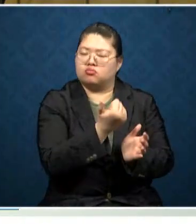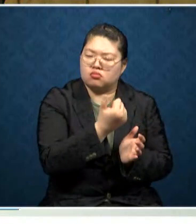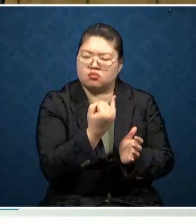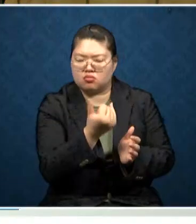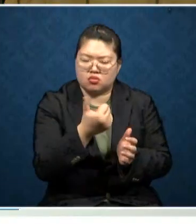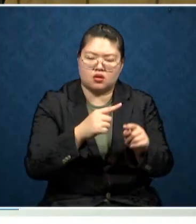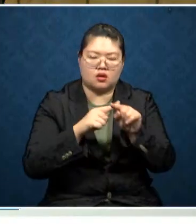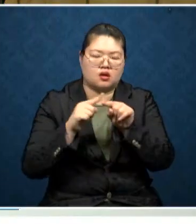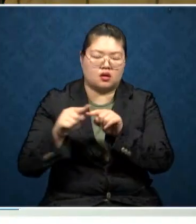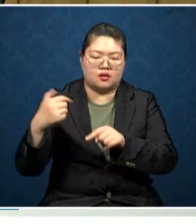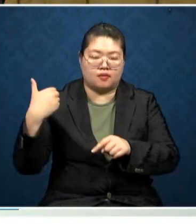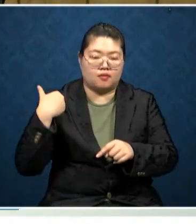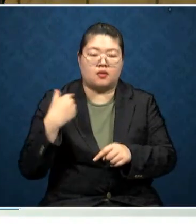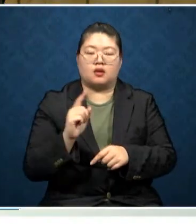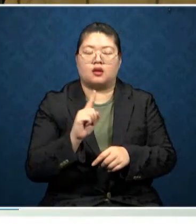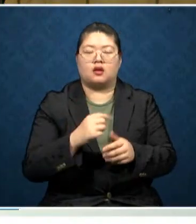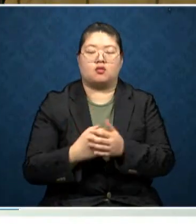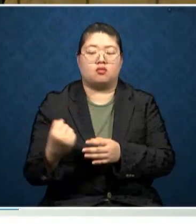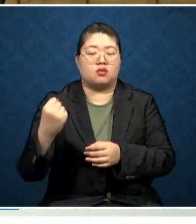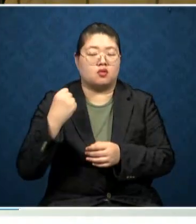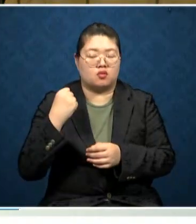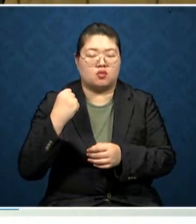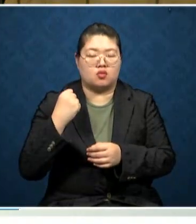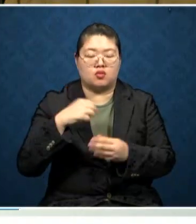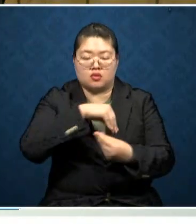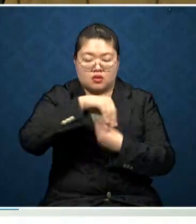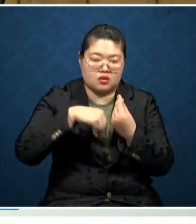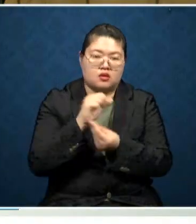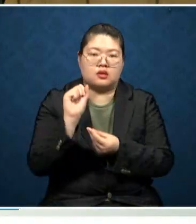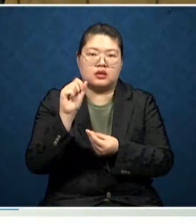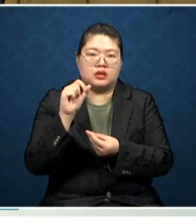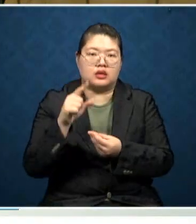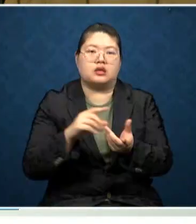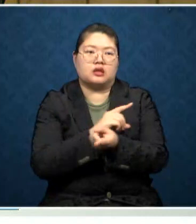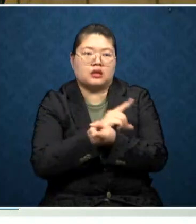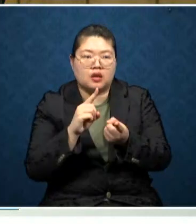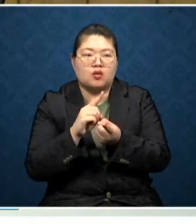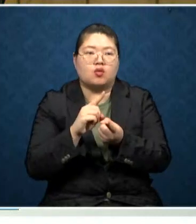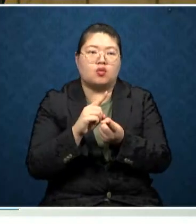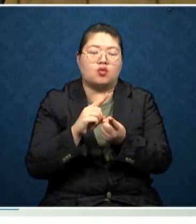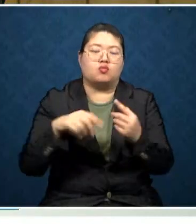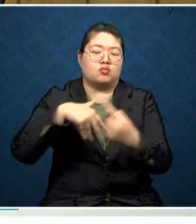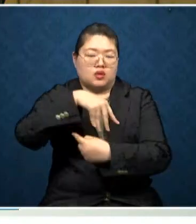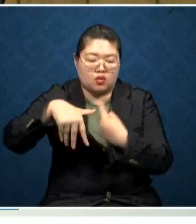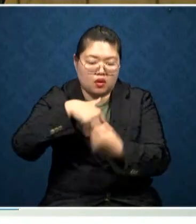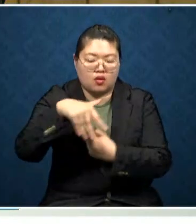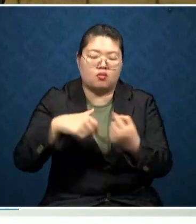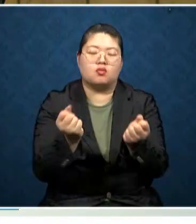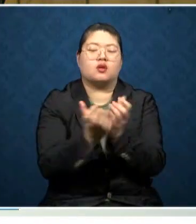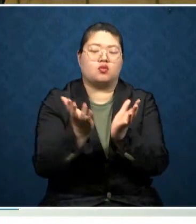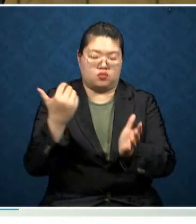ในหลายด้านได้แก่ด้านความมั่นคงด้านเศรษฐกิจด้านสังคมและด้านสิ่งแวด